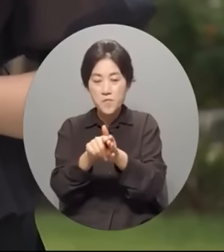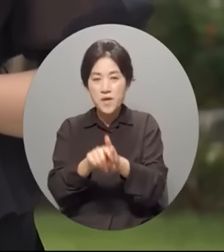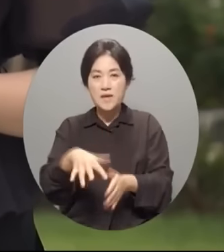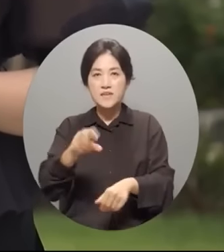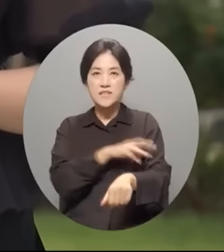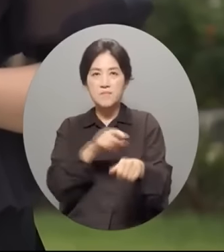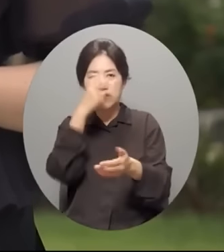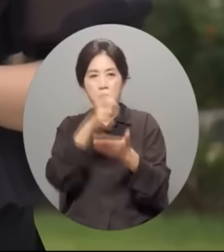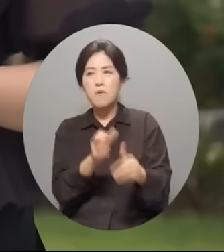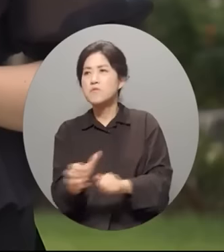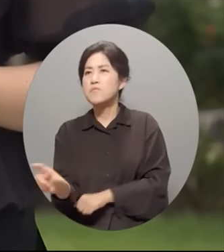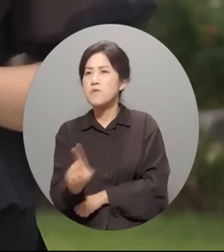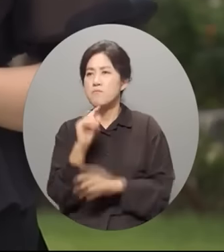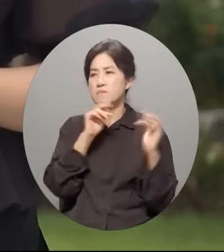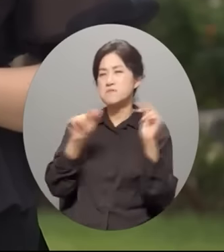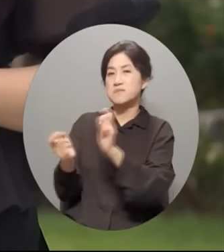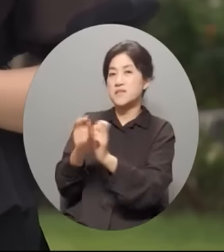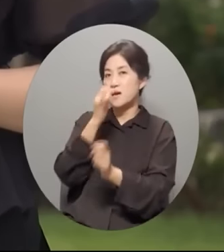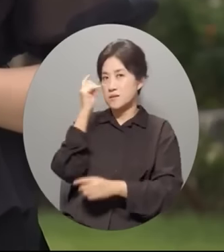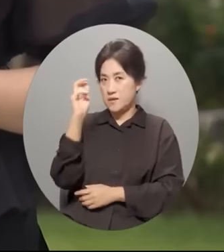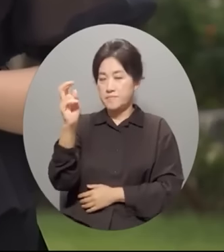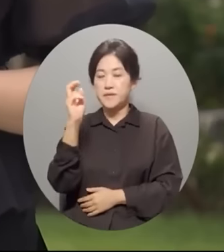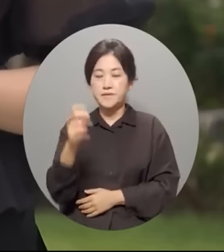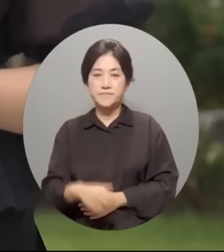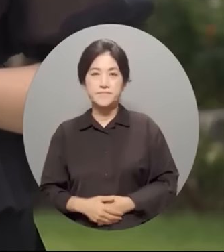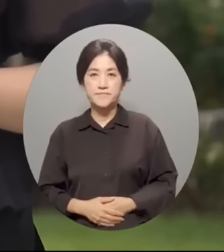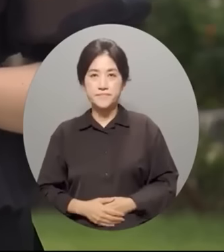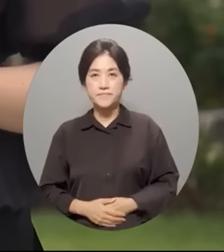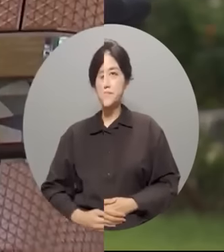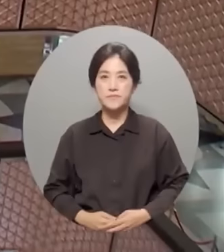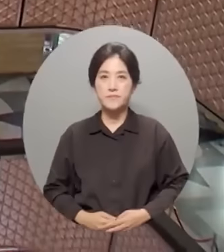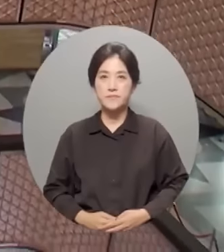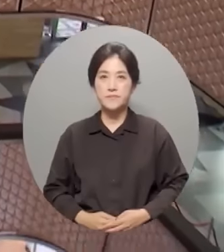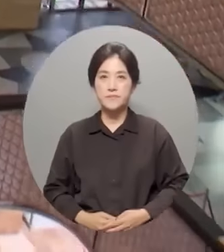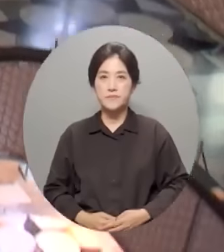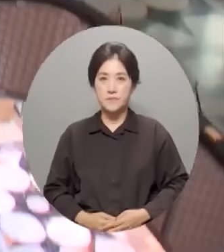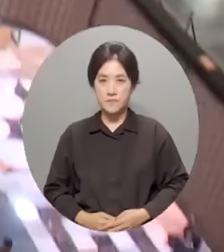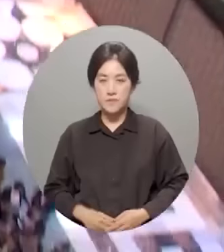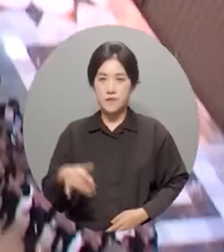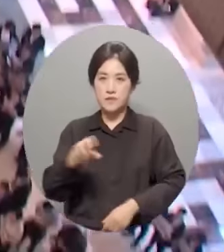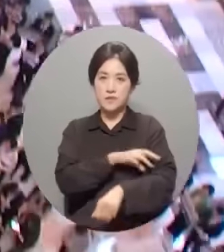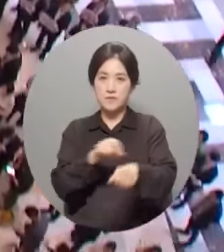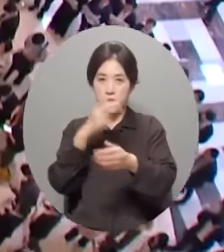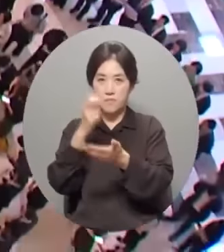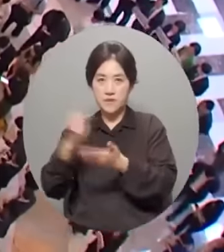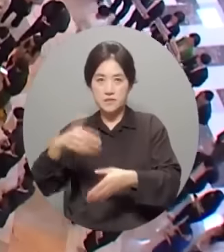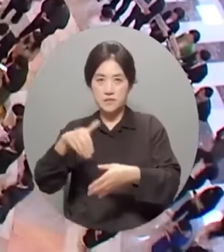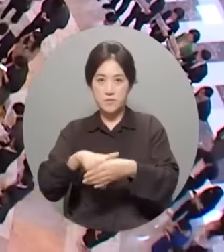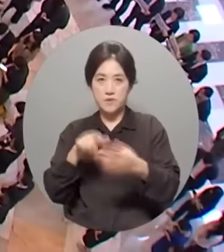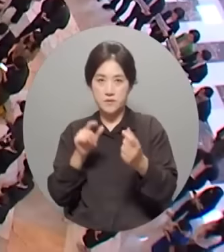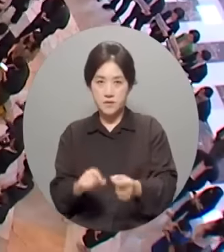이용한 것 아니냐는 비판에 직면할 걸로 보입니다. MBC 뉴스 구승훈입니다. 최상병 특검법 재표결을